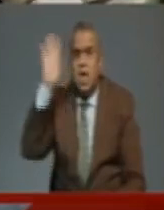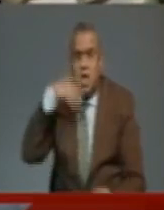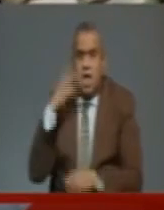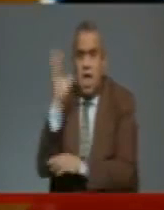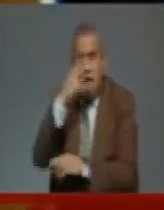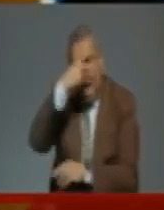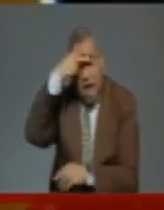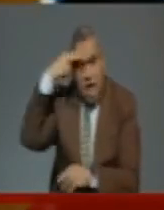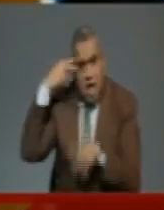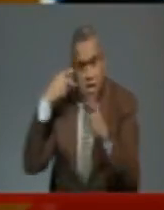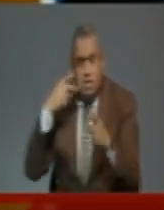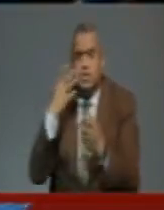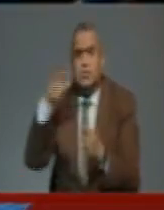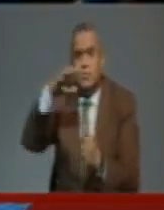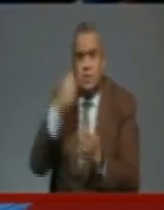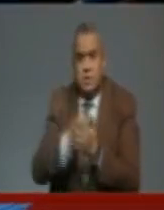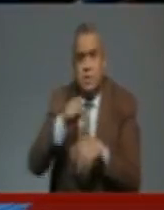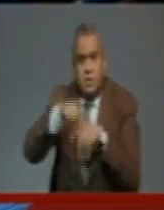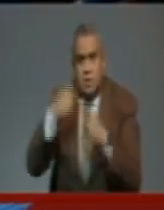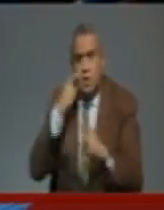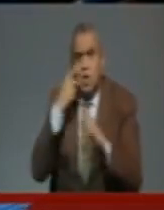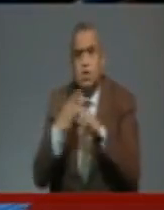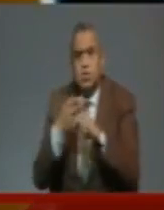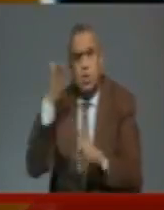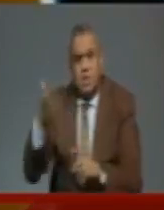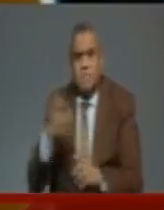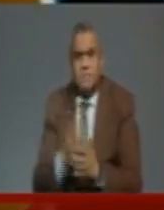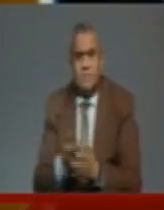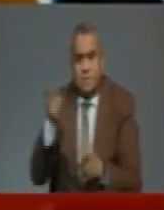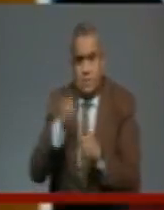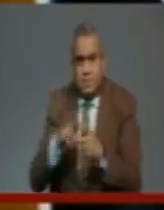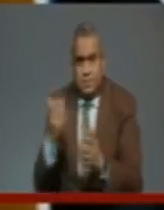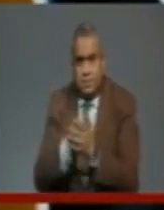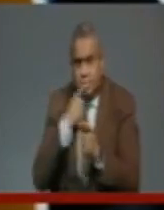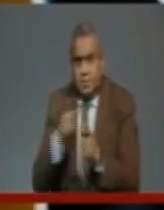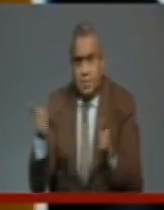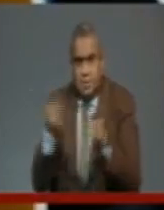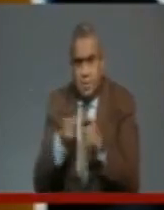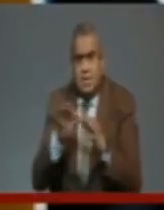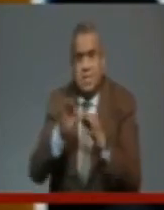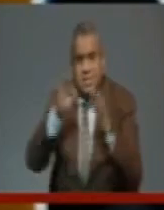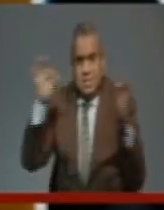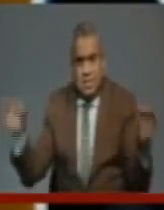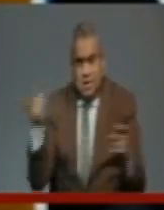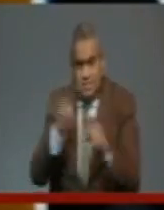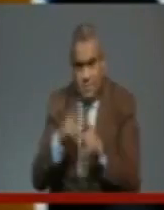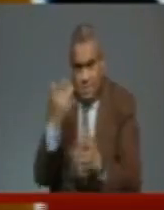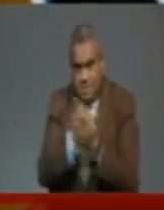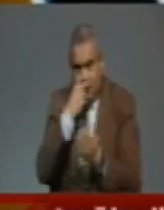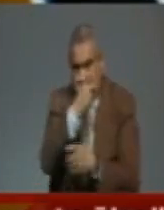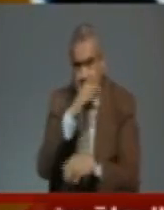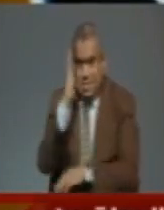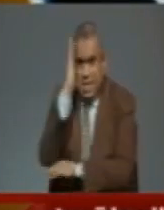كامل؟ تمام يا فندم. وهتلاقوه في السخنه، اتفضل. في سيادتك بقى نموذج اكتر من كده كمان اللي حضرتك وجهت بيه ده، احنا فعلا